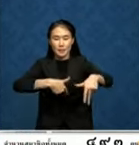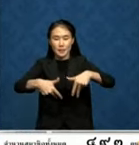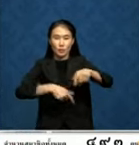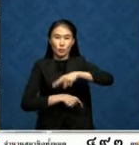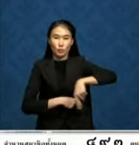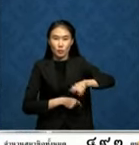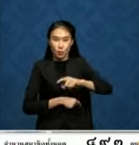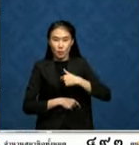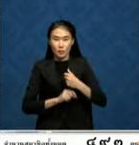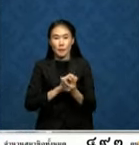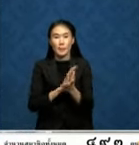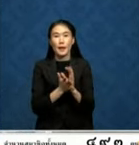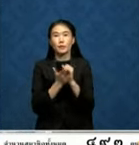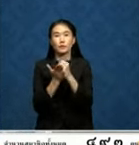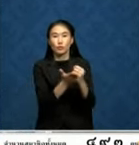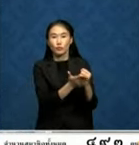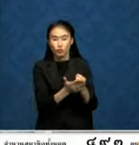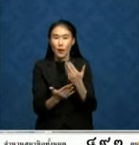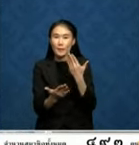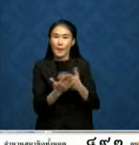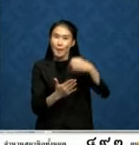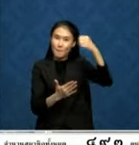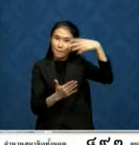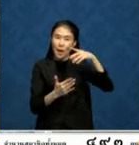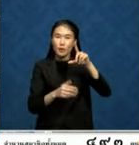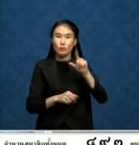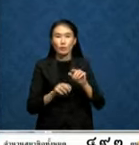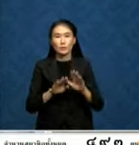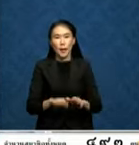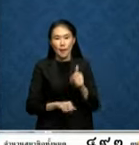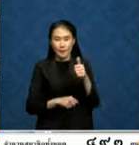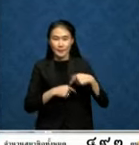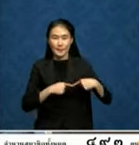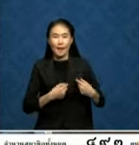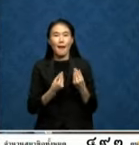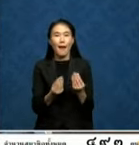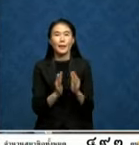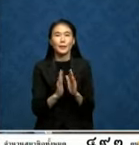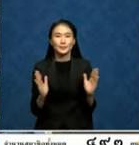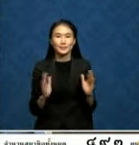ะสามารถลดค่าใช้จ่ายเรื่องค่าไฟลงขอบพระคุณและขอให้กำลังใจครับ